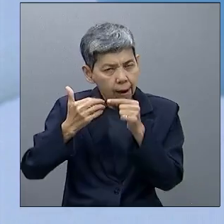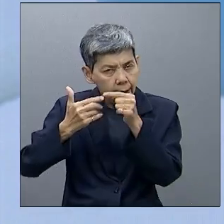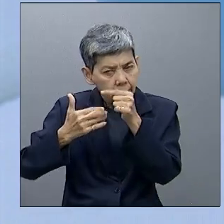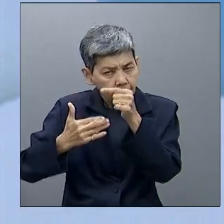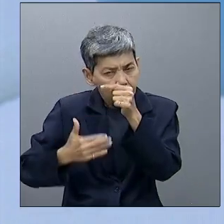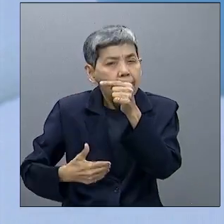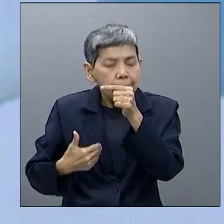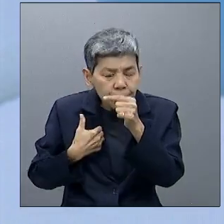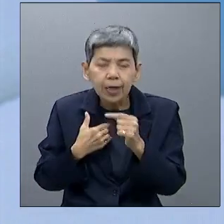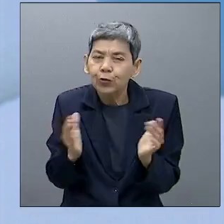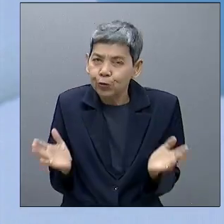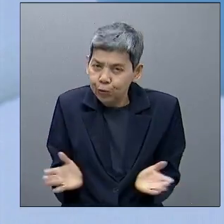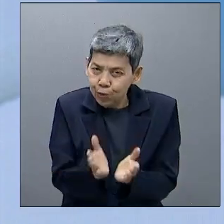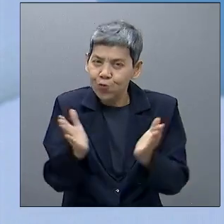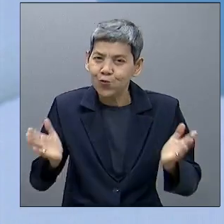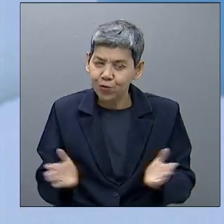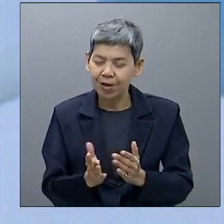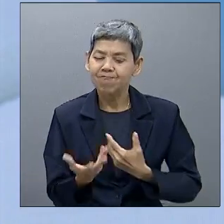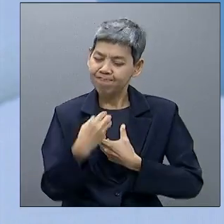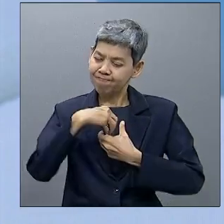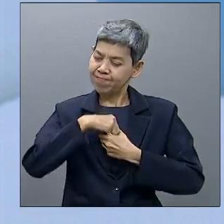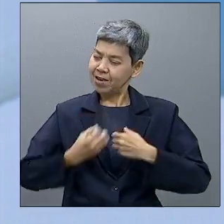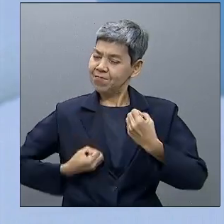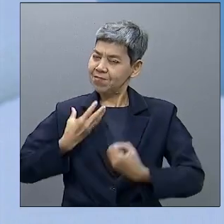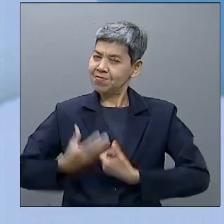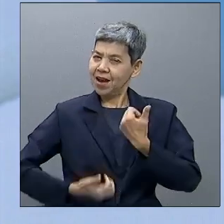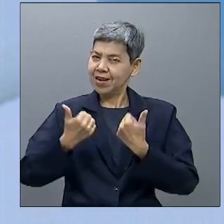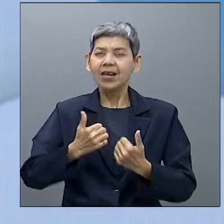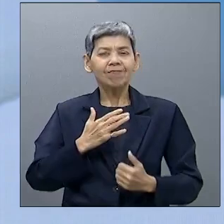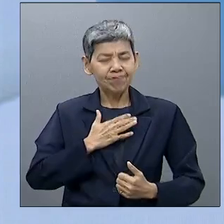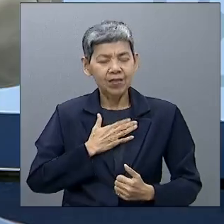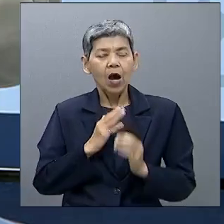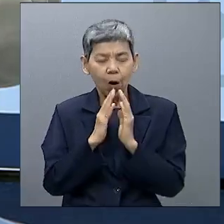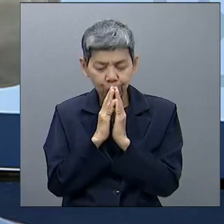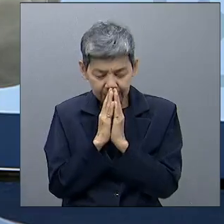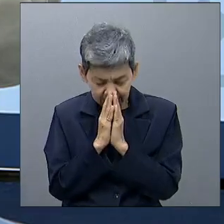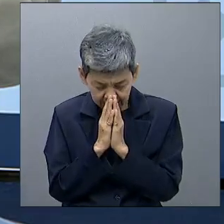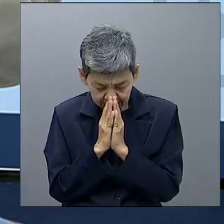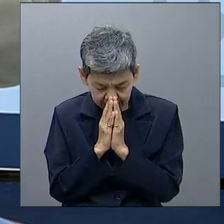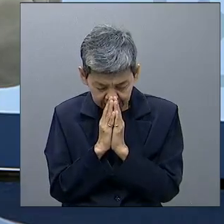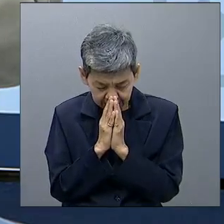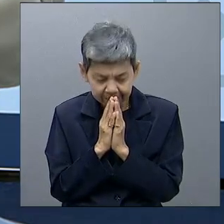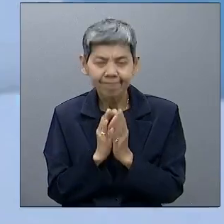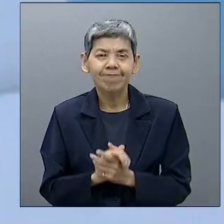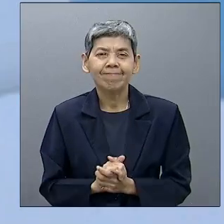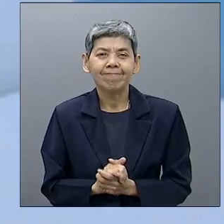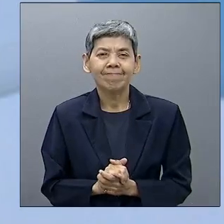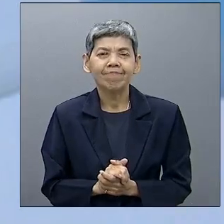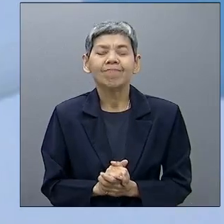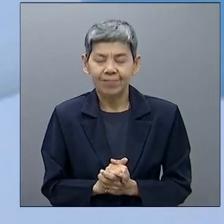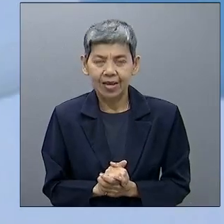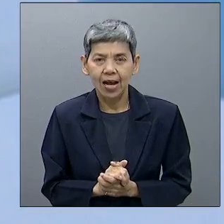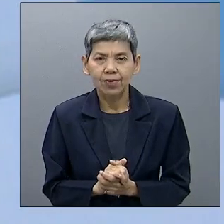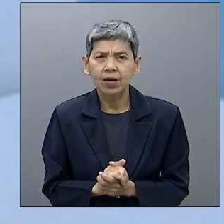ป็นเรื่องของการส่งเสริมศักยภาพที่อยู่ภายในให้กับคนทุกกลุ่มนั่นเองวันนี้ขอบคุณพี่หนุ่มมากๆค่ะขอบค ุ ณ ค่ะ คุณผู้ชมค